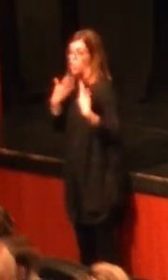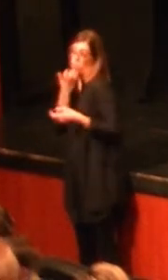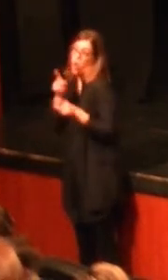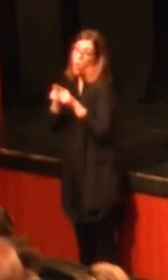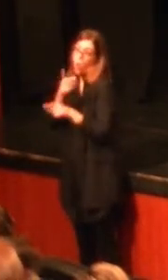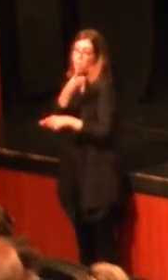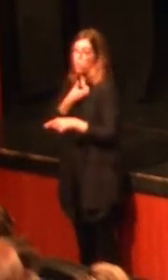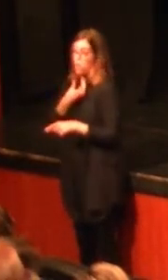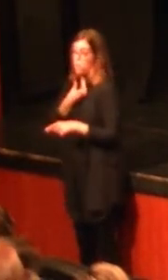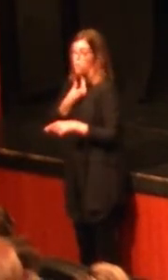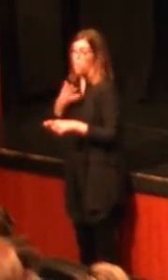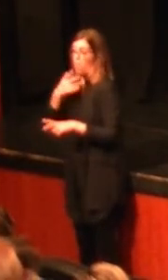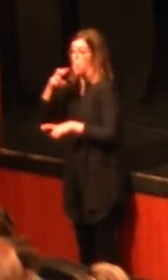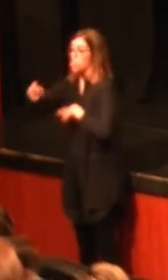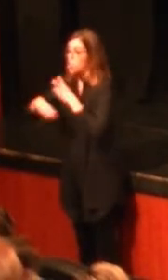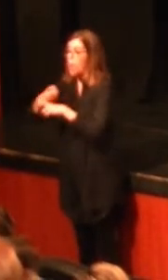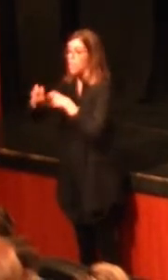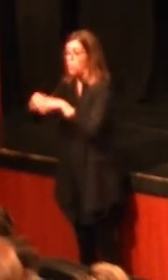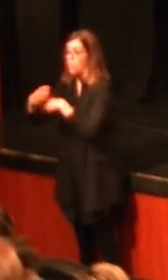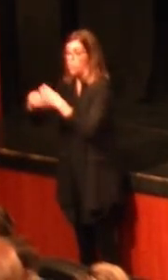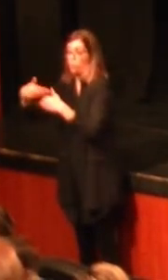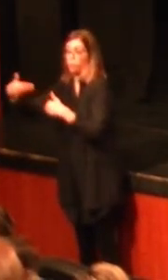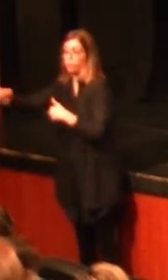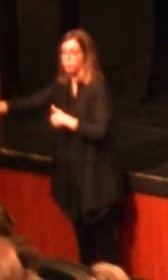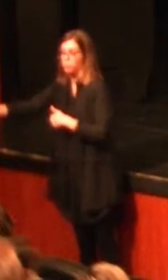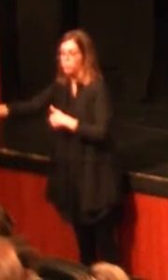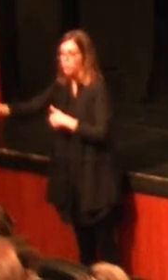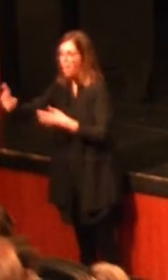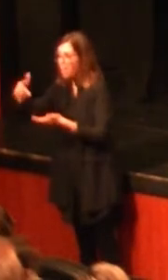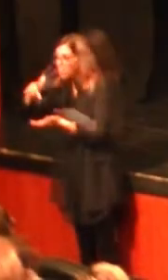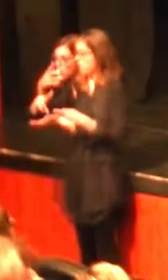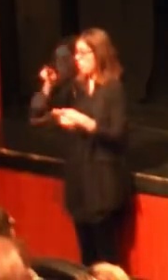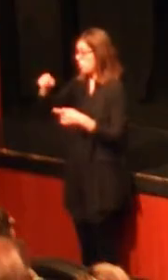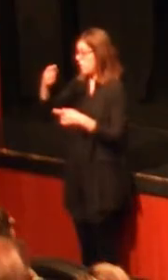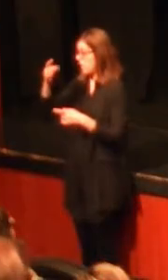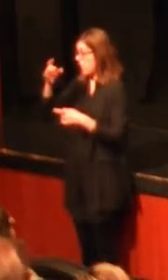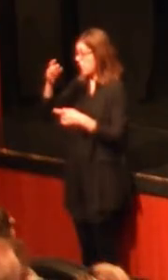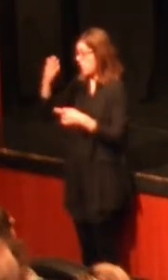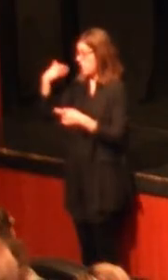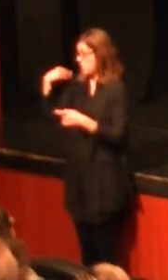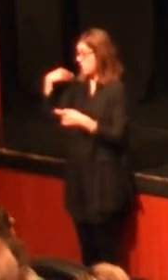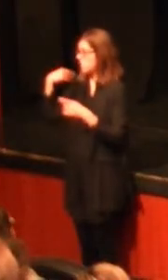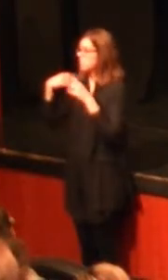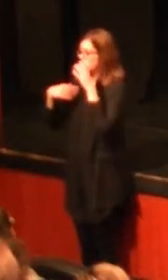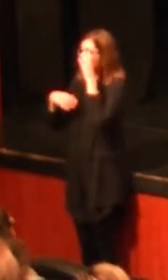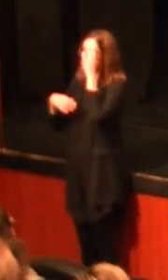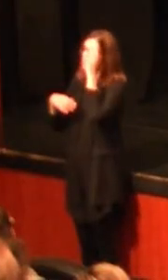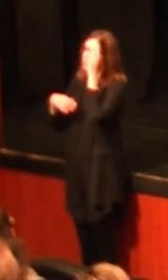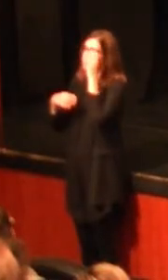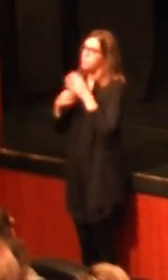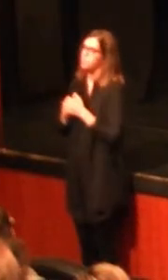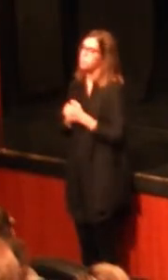content i ens anirien renovant. En aquests moments anem a concursar amb altres empreses. I aquí tenim una altra d'aquelles